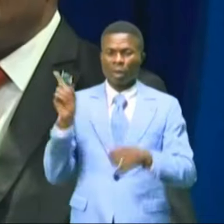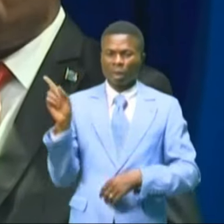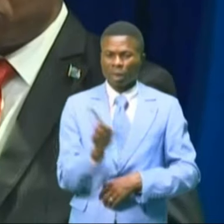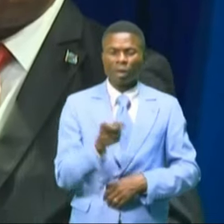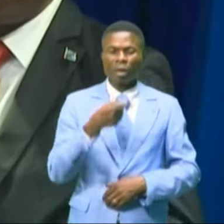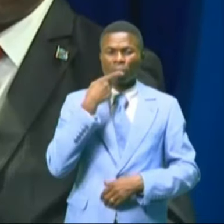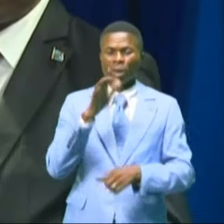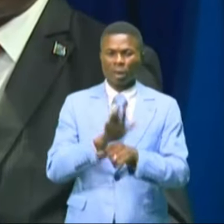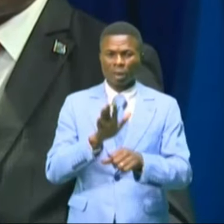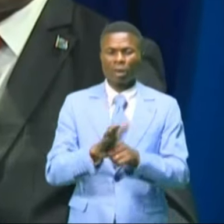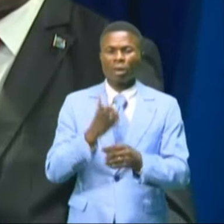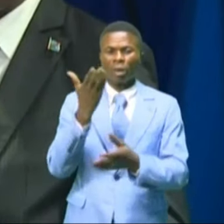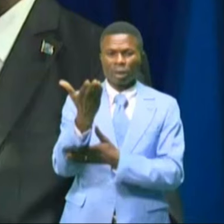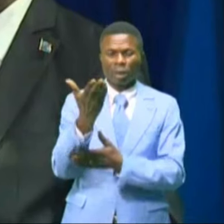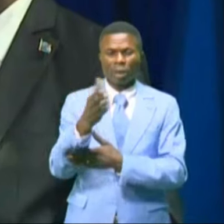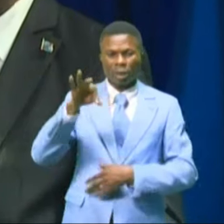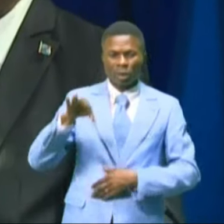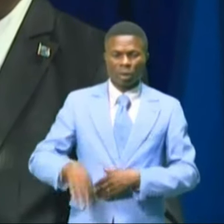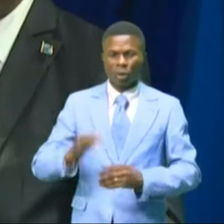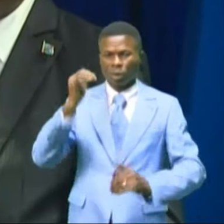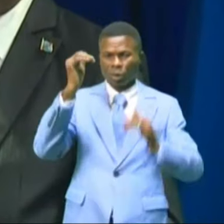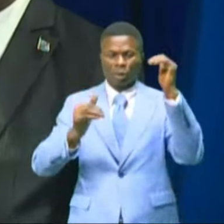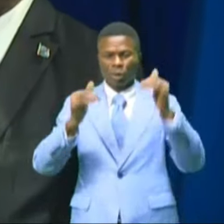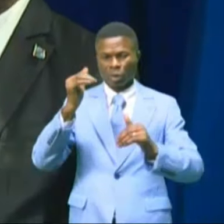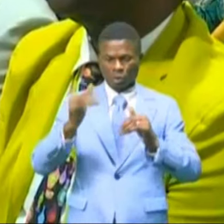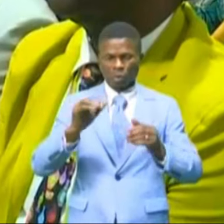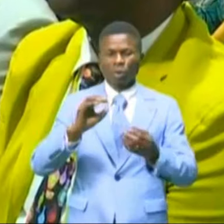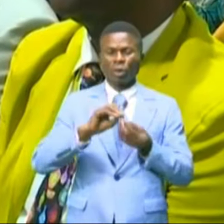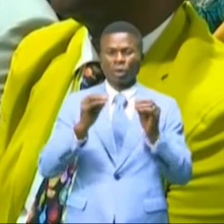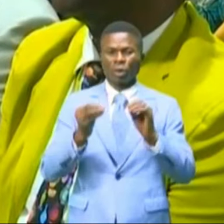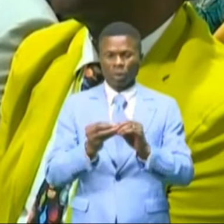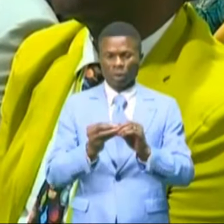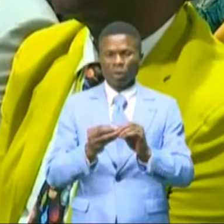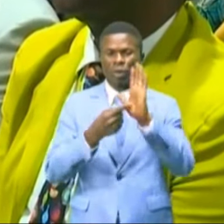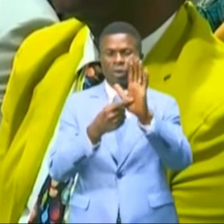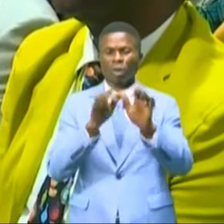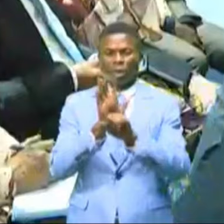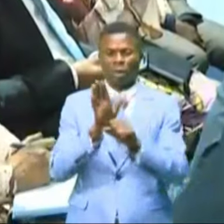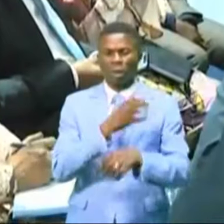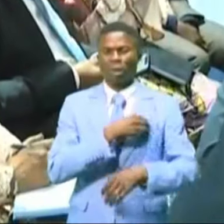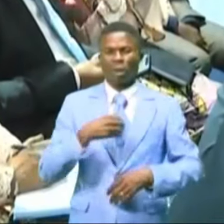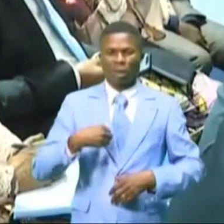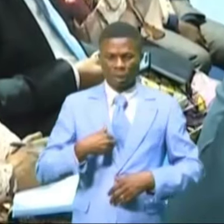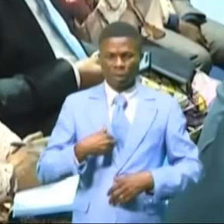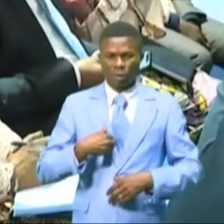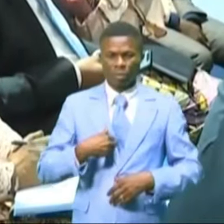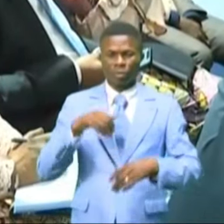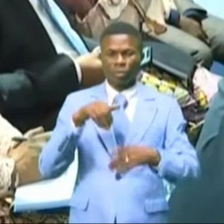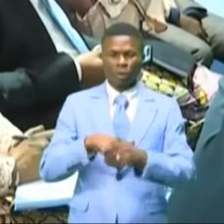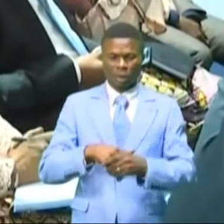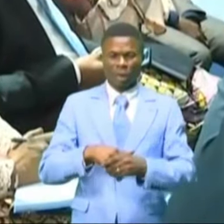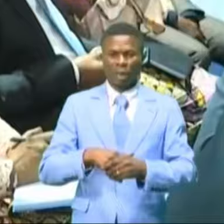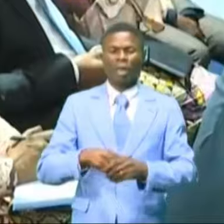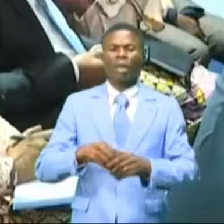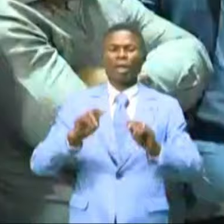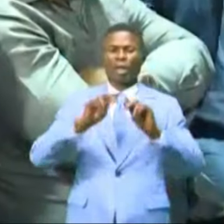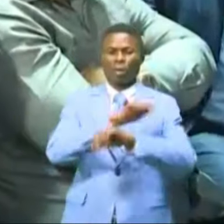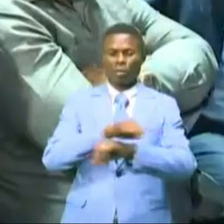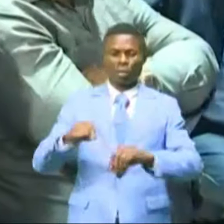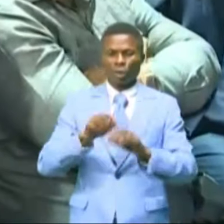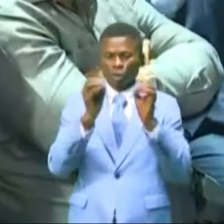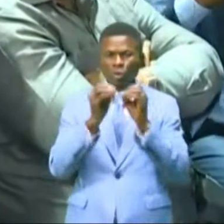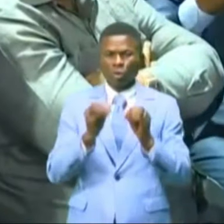plupart plaider en faveur de l'équilibre géopolitique et de la représentativité de la femme dans les tickets présentés par le